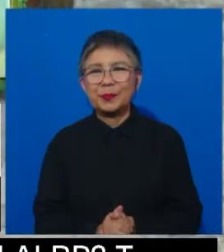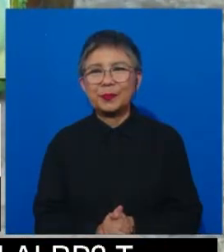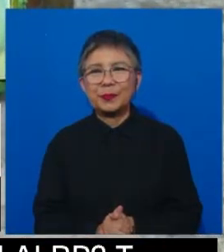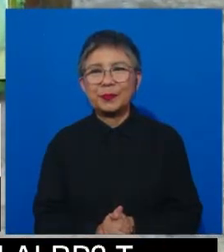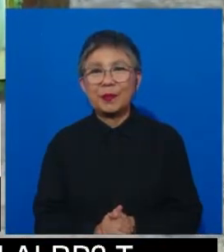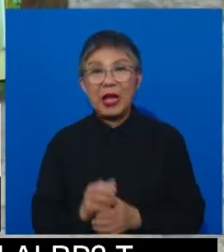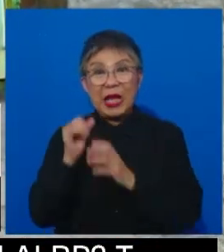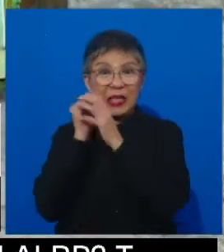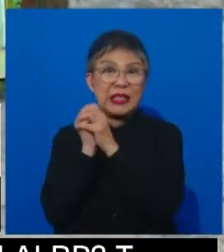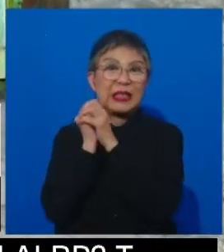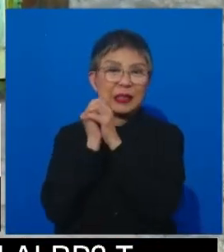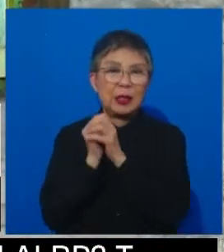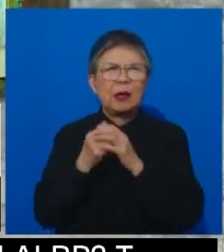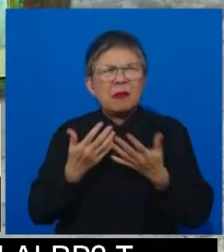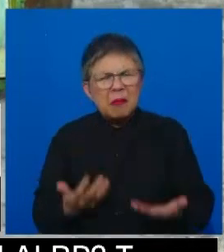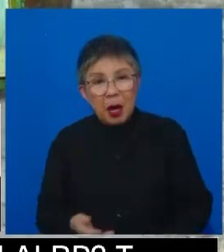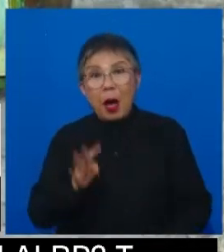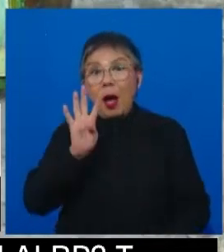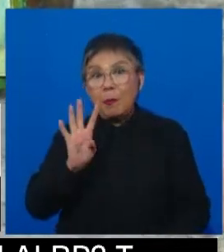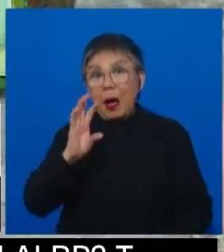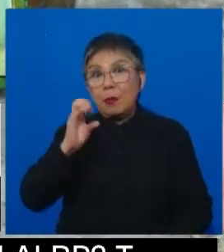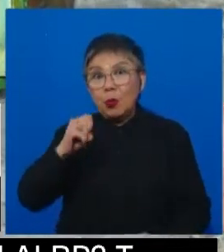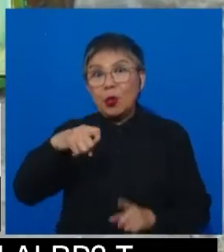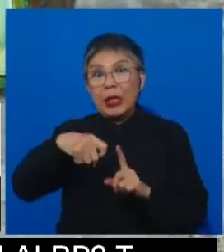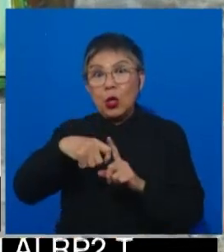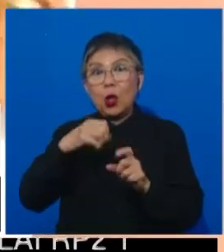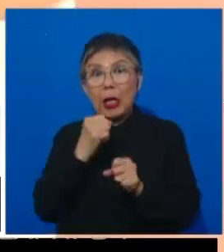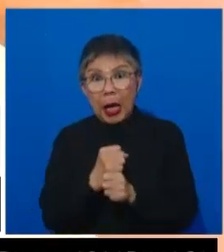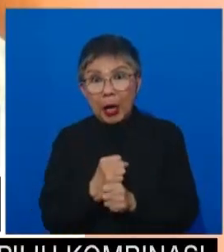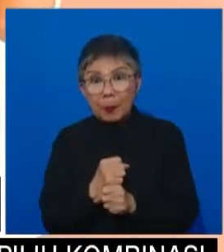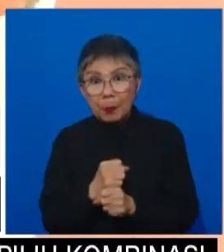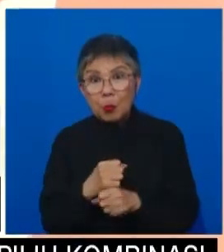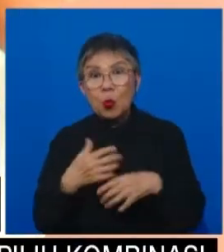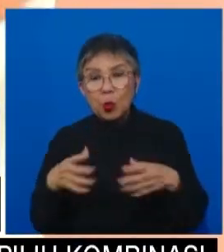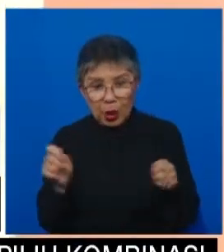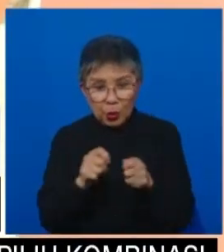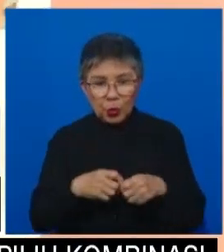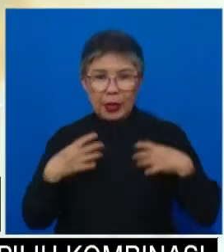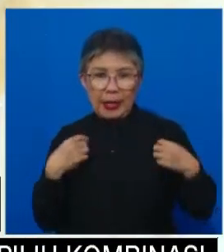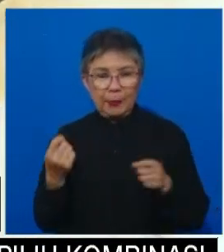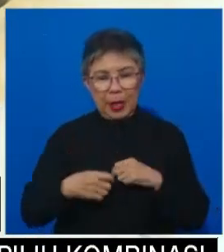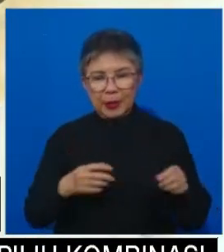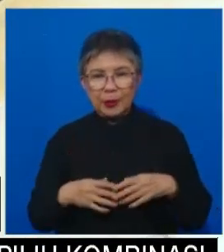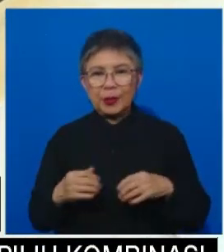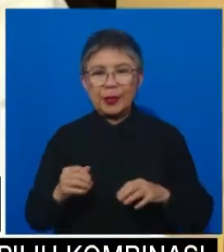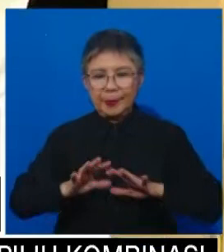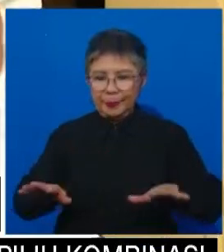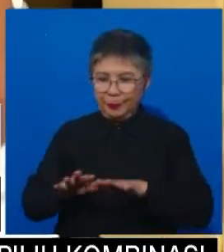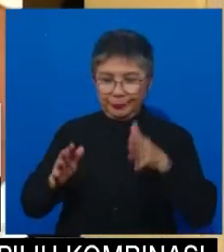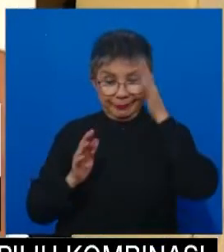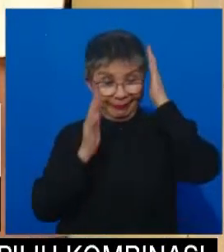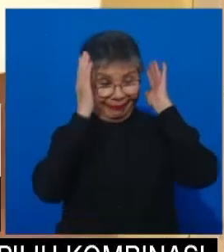Berbekal pikulan sekoteng seberat hampir 40 kg. Setelah berbenah, mengganti bajunya dan sedikit merapikan